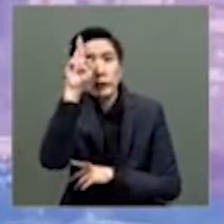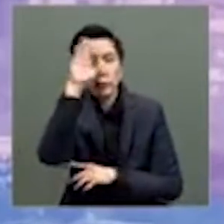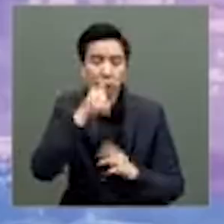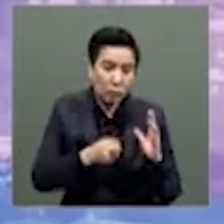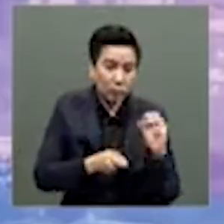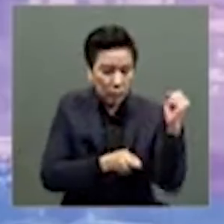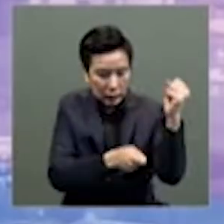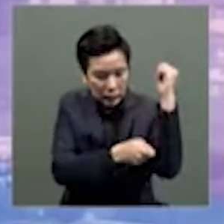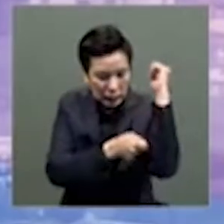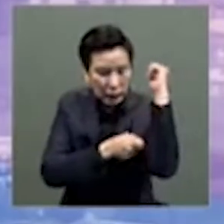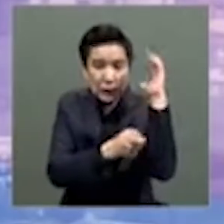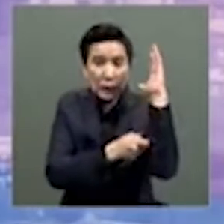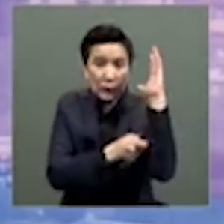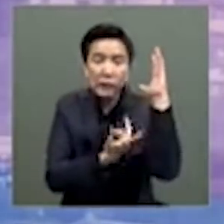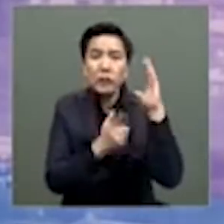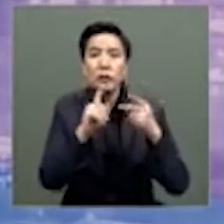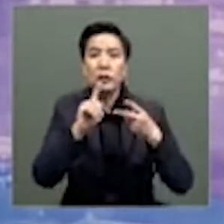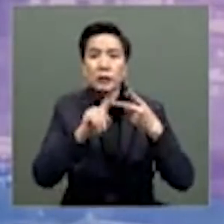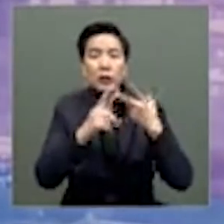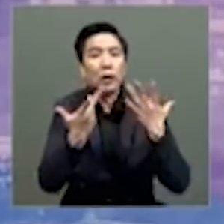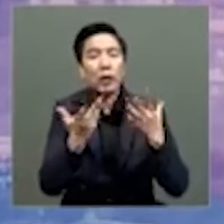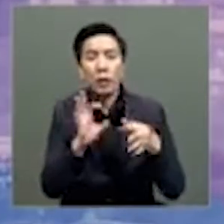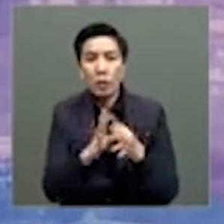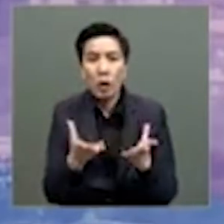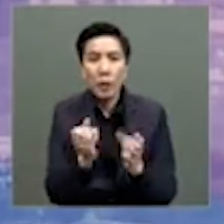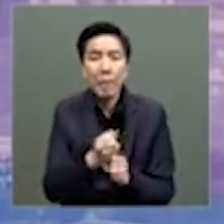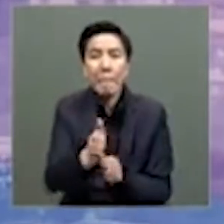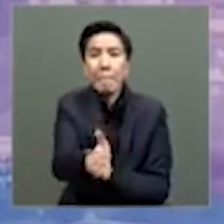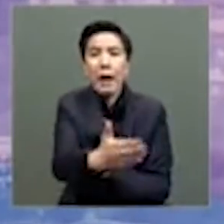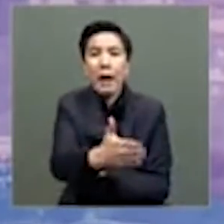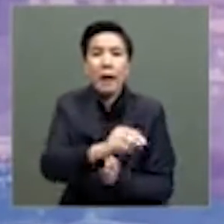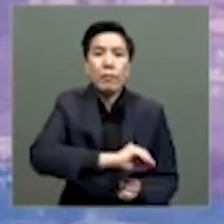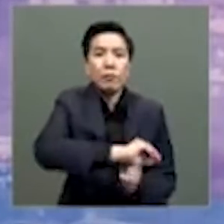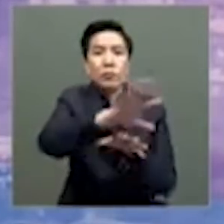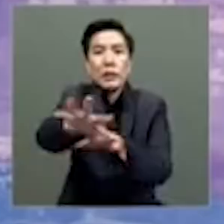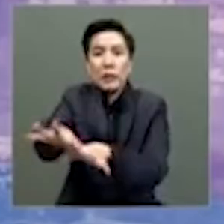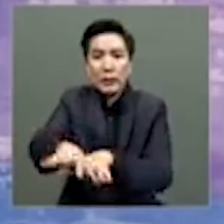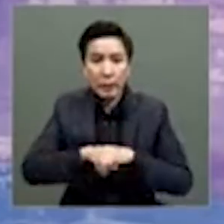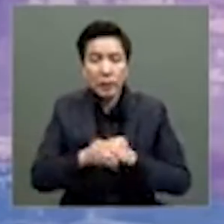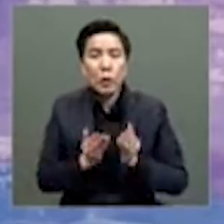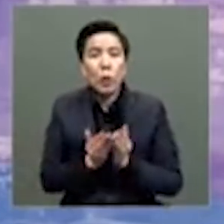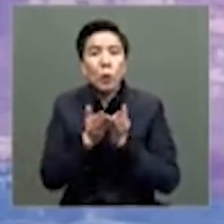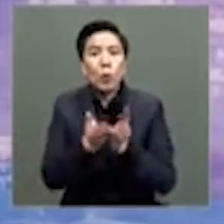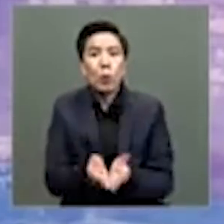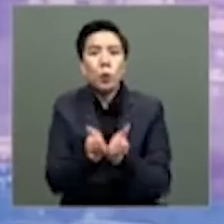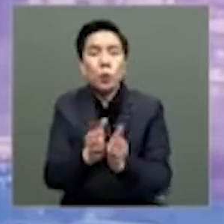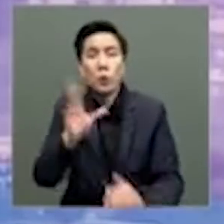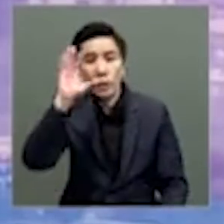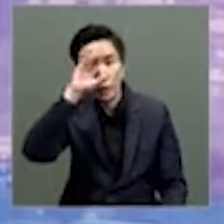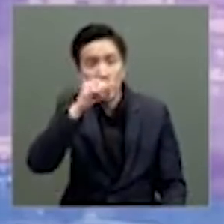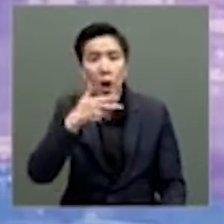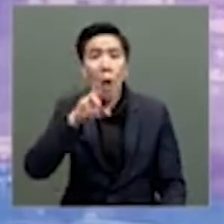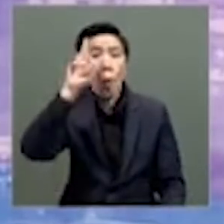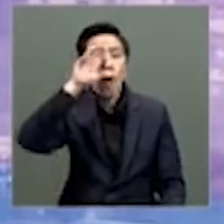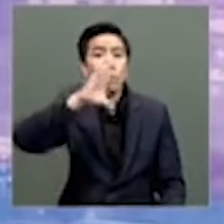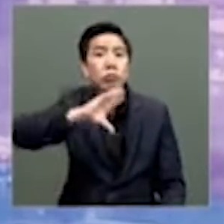หละพวกที่ประกอบอาชีพประมงต้องออกเรือกลางคืนหรือออกเรือกลางวันแล้ว